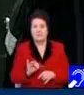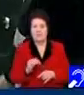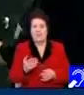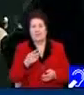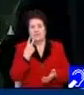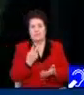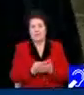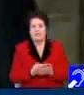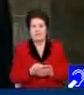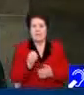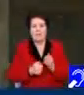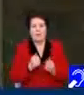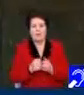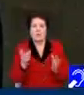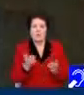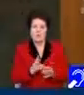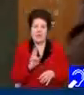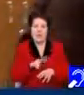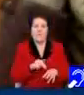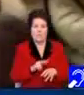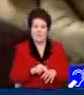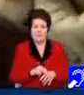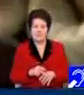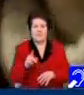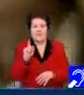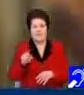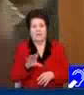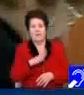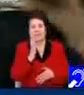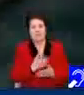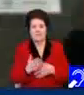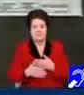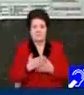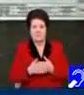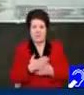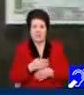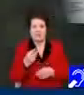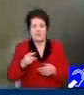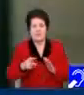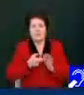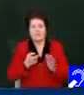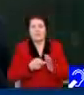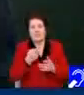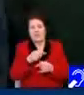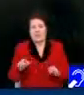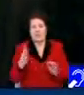se prezinte periodic la poliție. Mazăre este judecat în 7 dosare penale și cercetat în alte 4.